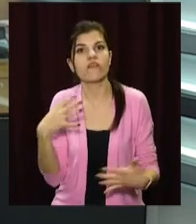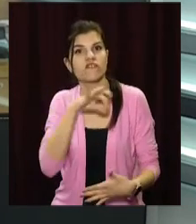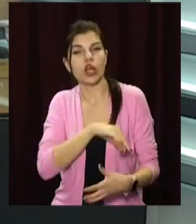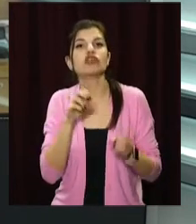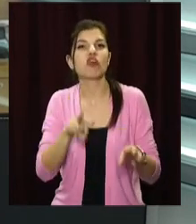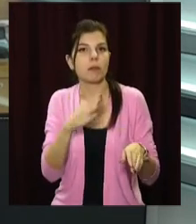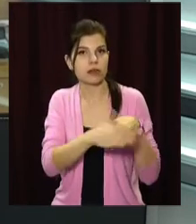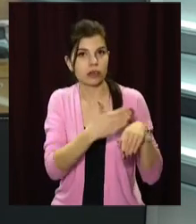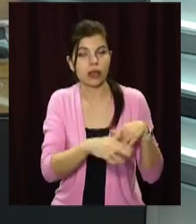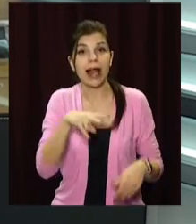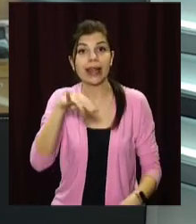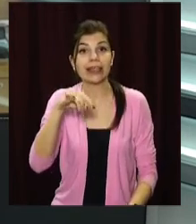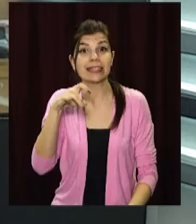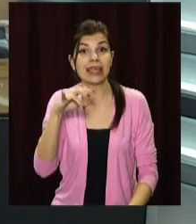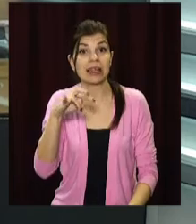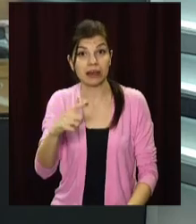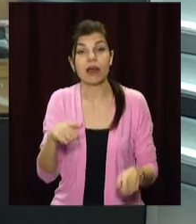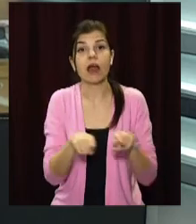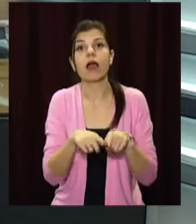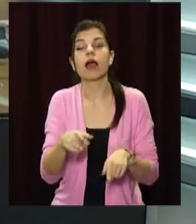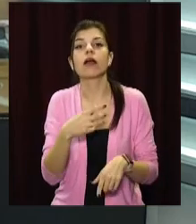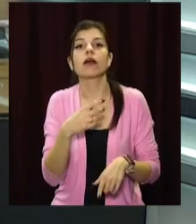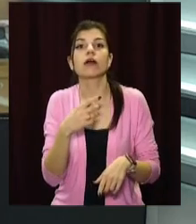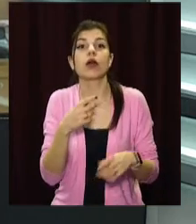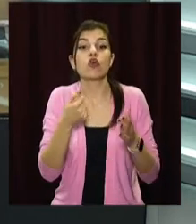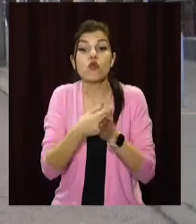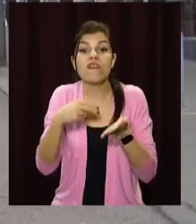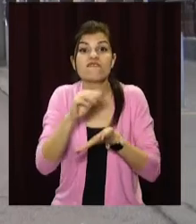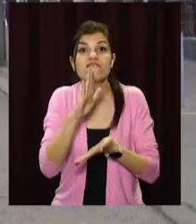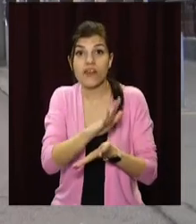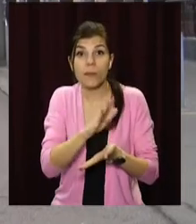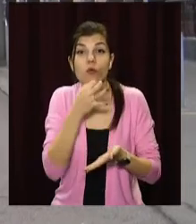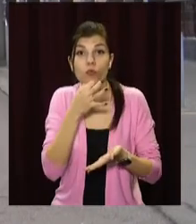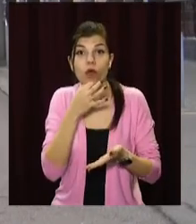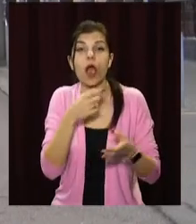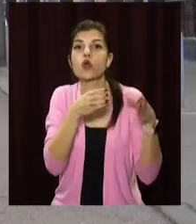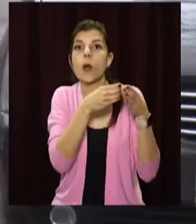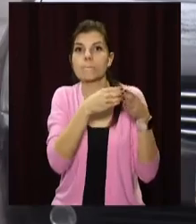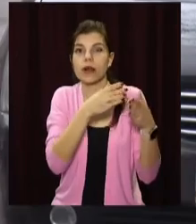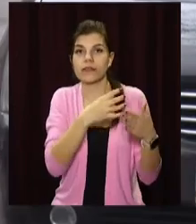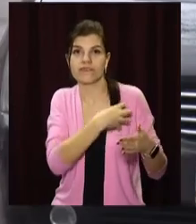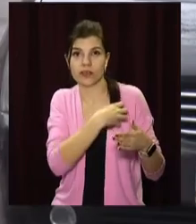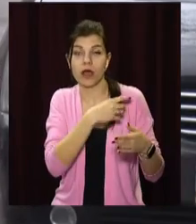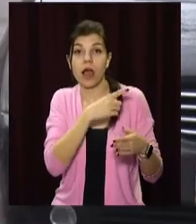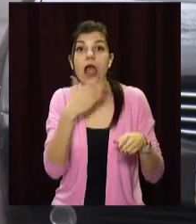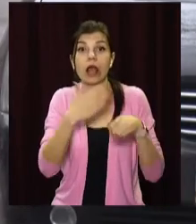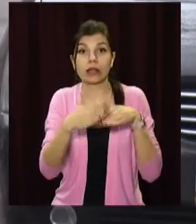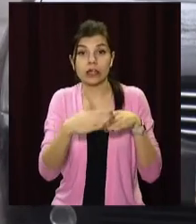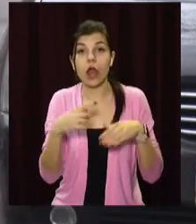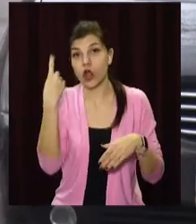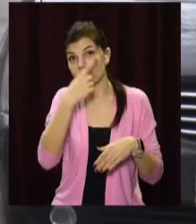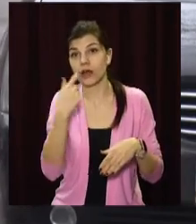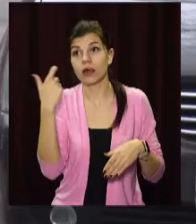ніж кредит. Адже за умов лізингу власником майна до моменту викупу є лізингова компанія. При покупці ж в кредит власник